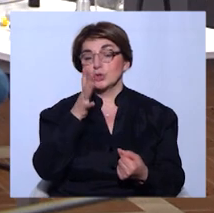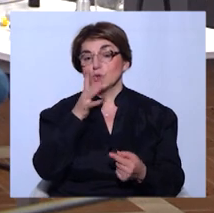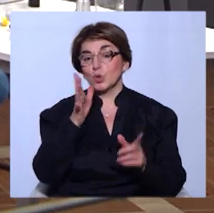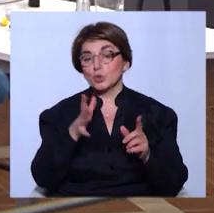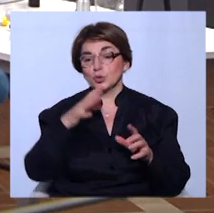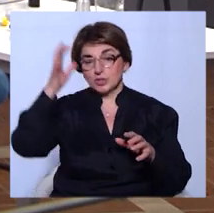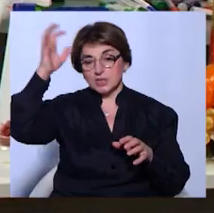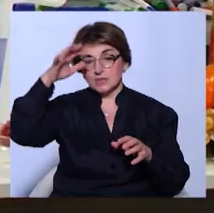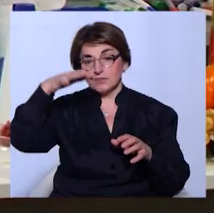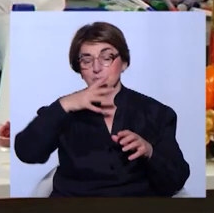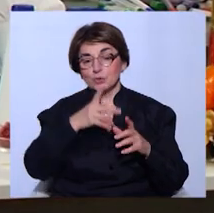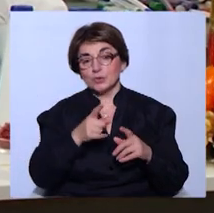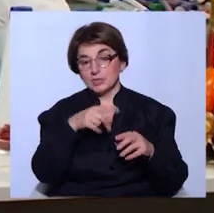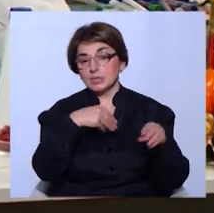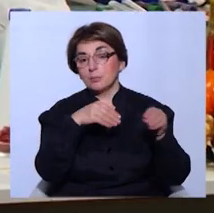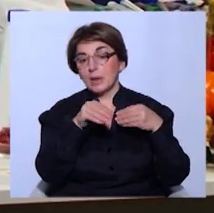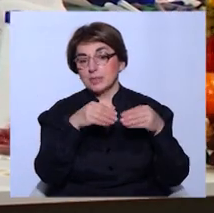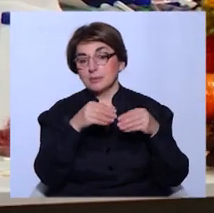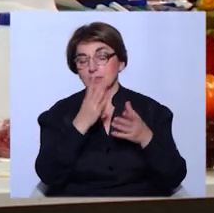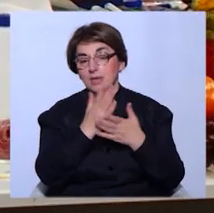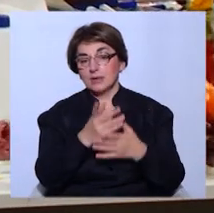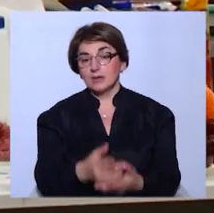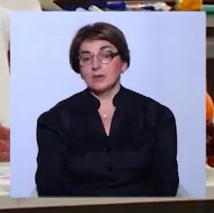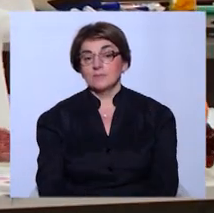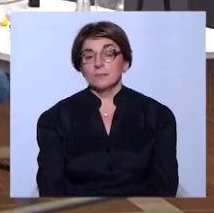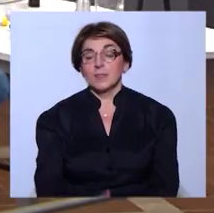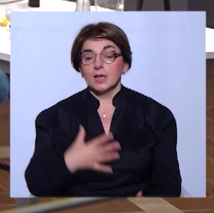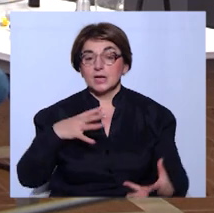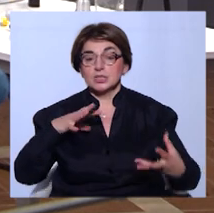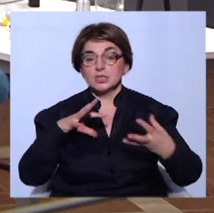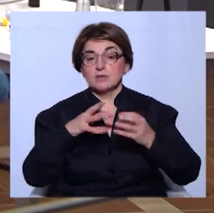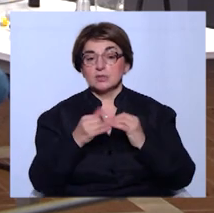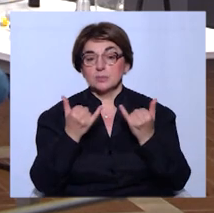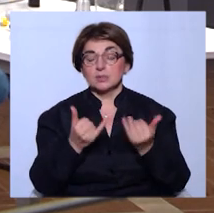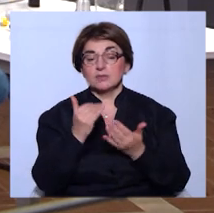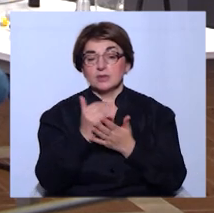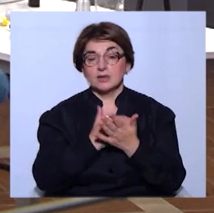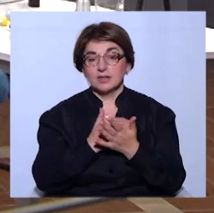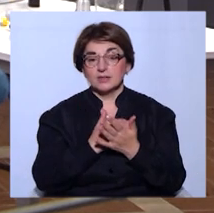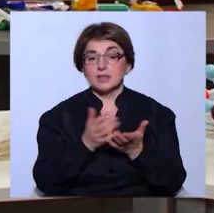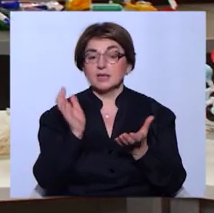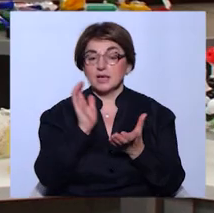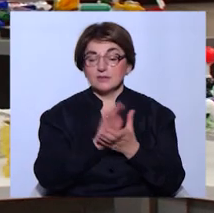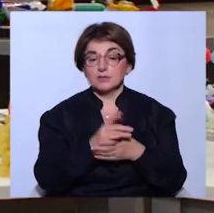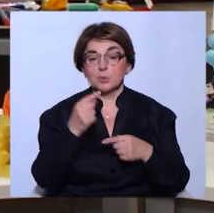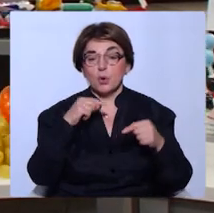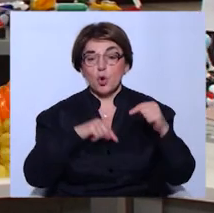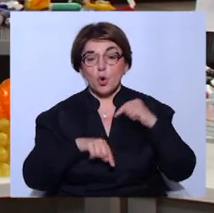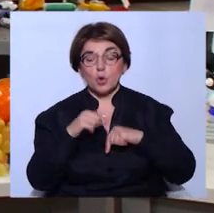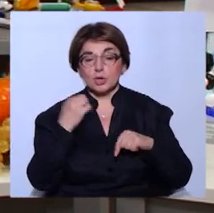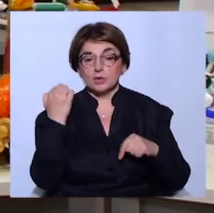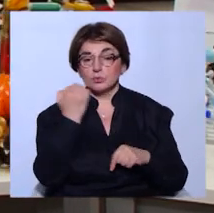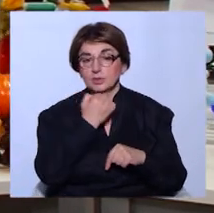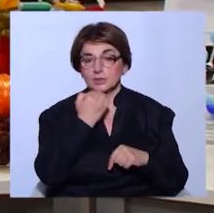პოლიეთილენისაგან არის დამზადებული. მოდით შევაჯამოთ დღევანდელი გაკვეთილი, გავეცანით ორგანულ ნივთიერებებს, ამოხსენით ამოცანები,